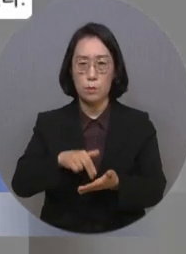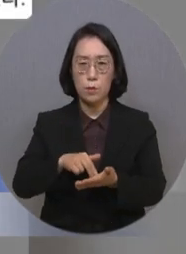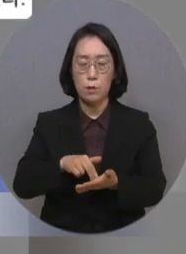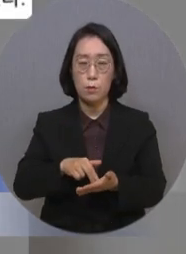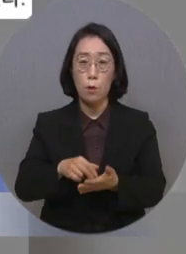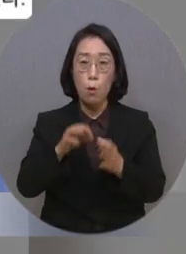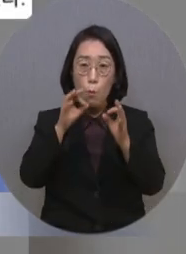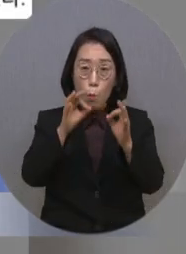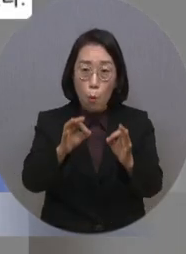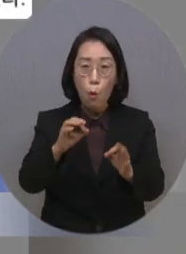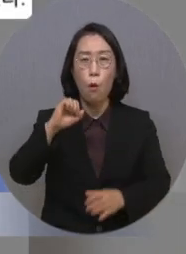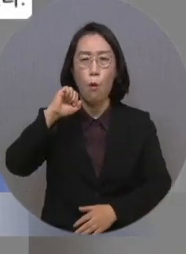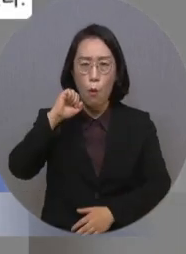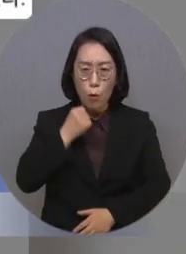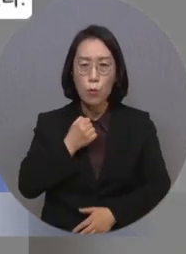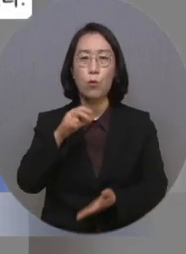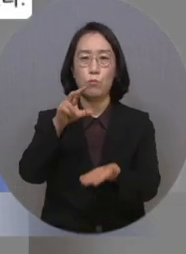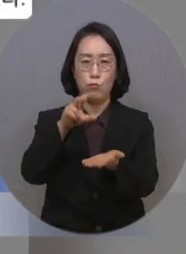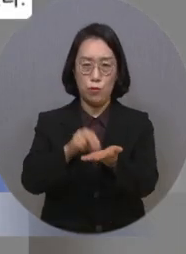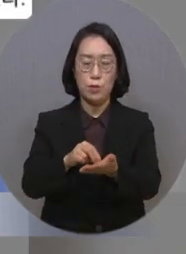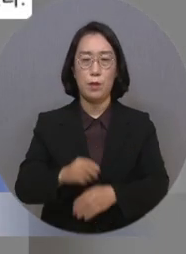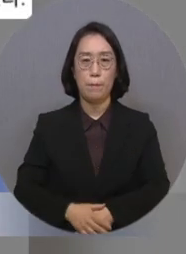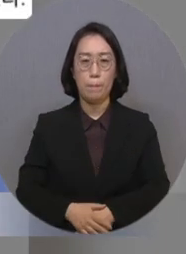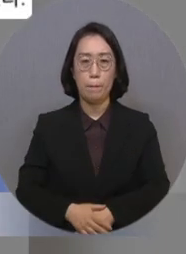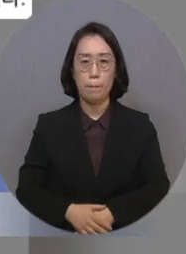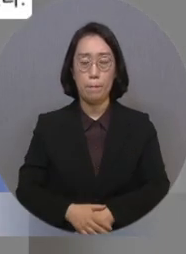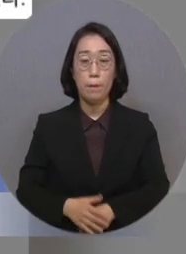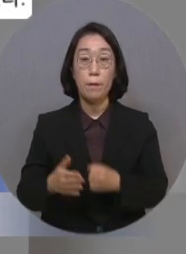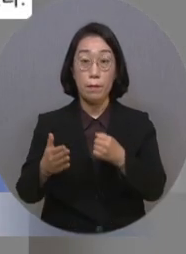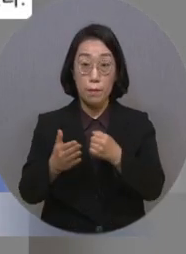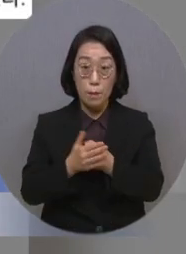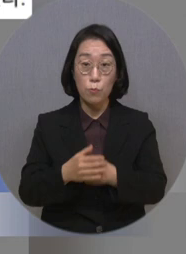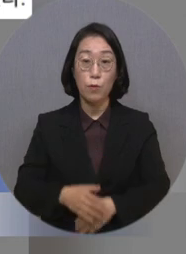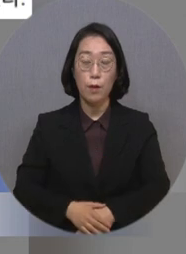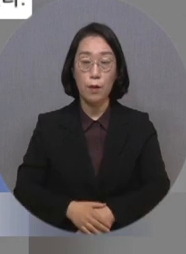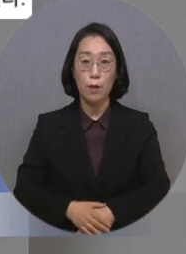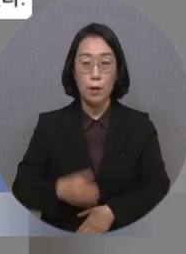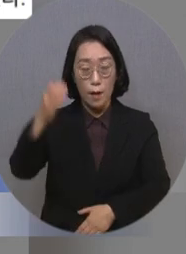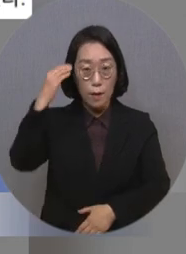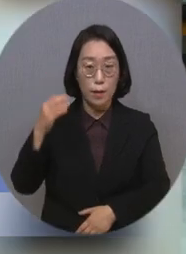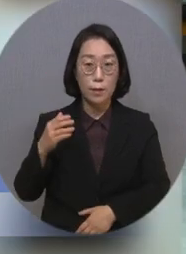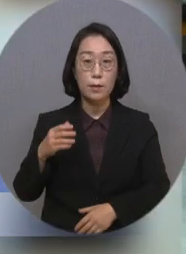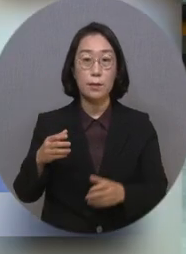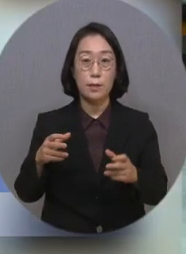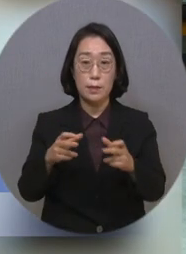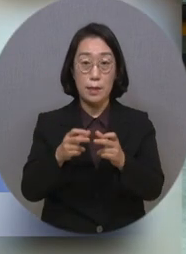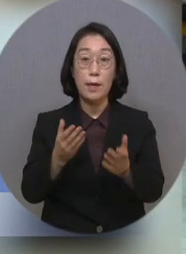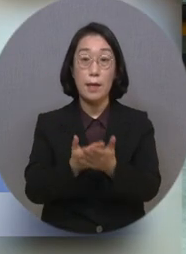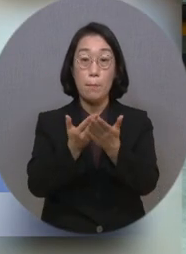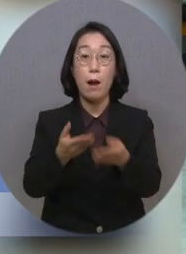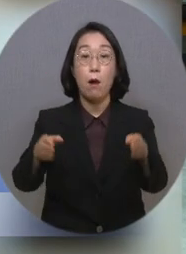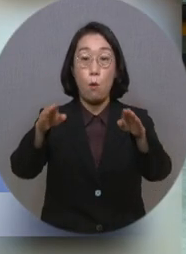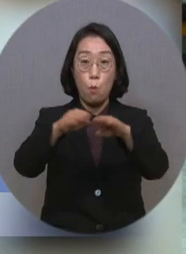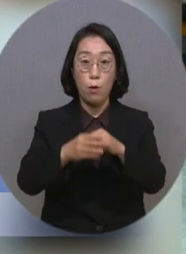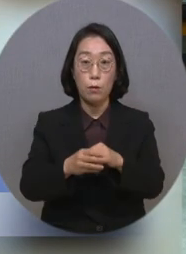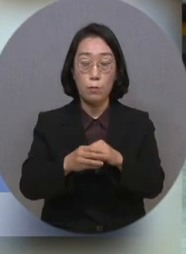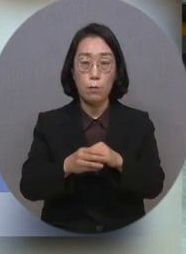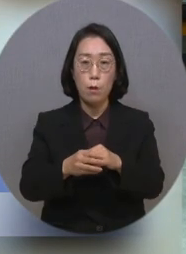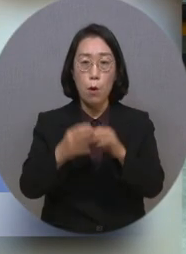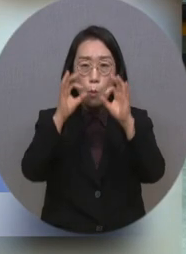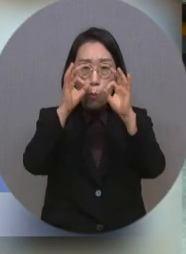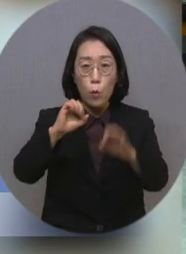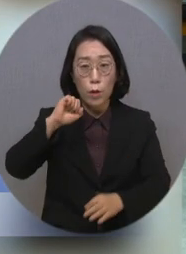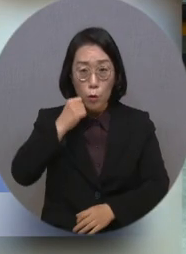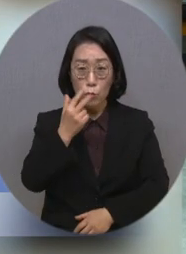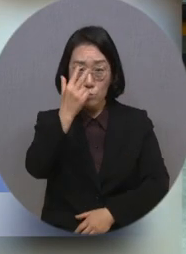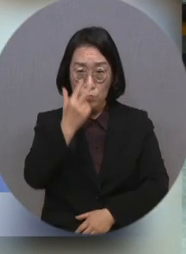많은 한계가 있다는 점입니다. 이와 같은 상황에서 한국장애인개발원이 시각정보 습득이 어려운